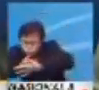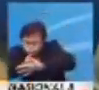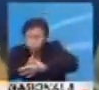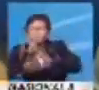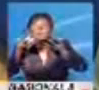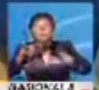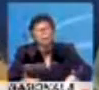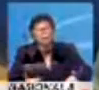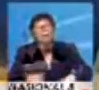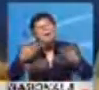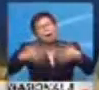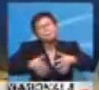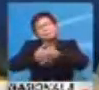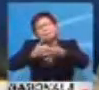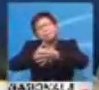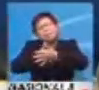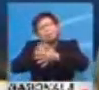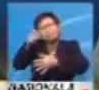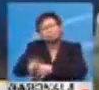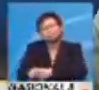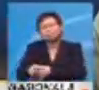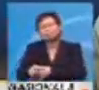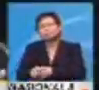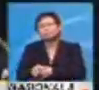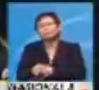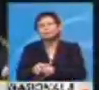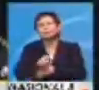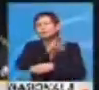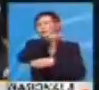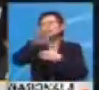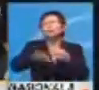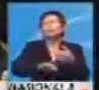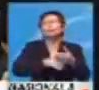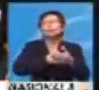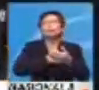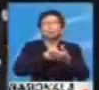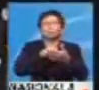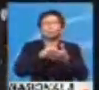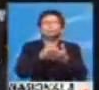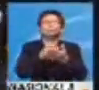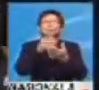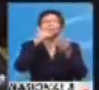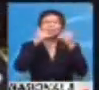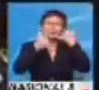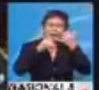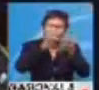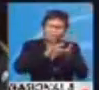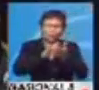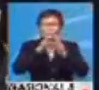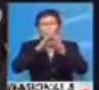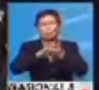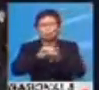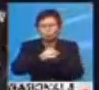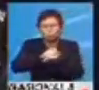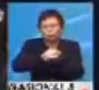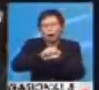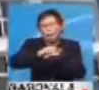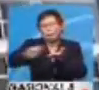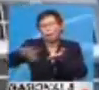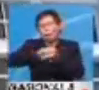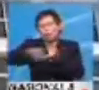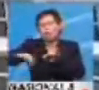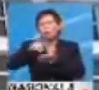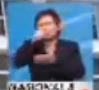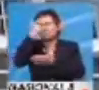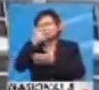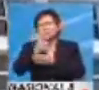selepas merogol mangsa subscribe bertindak memadam semua maklumat diri dan komunikasi dalam telepon bimbing mangsa bagi mengelak perbuatan